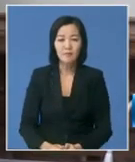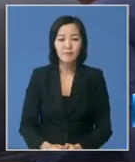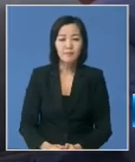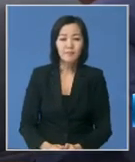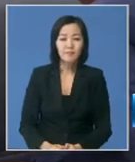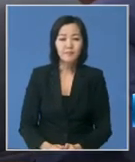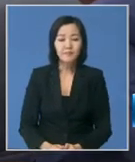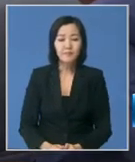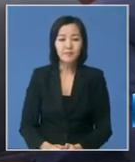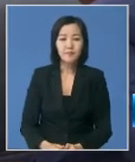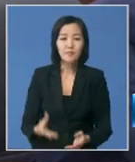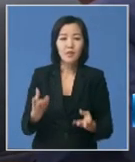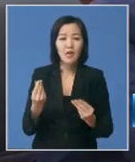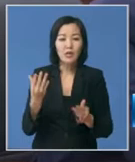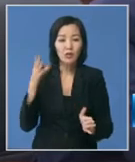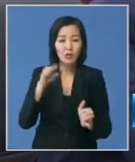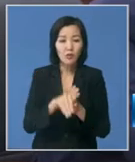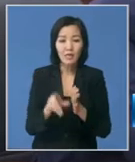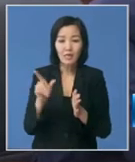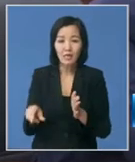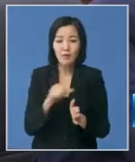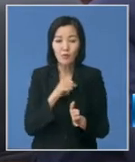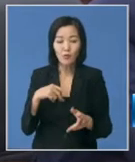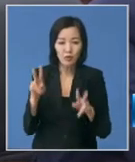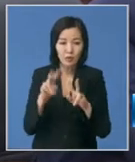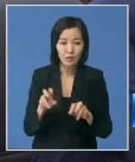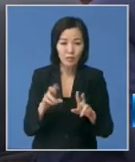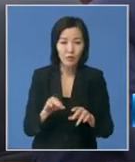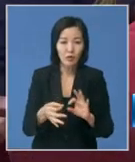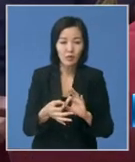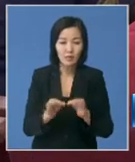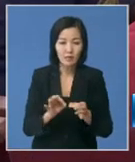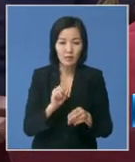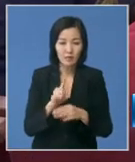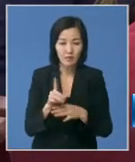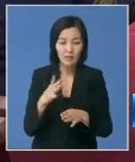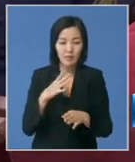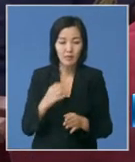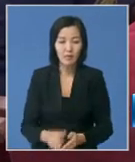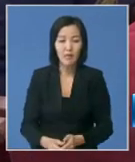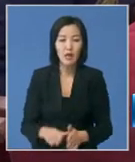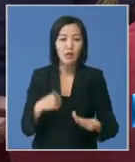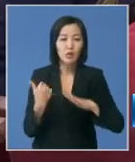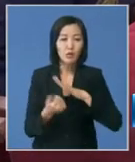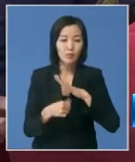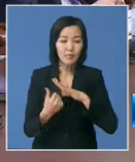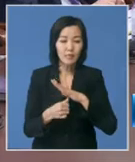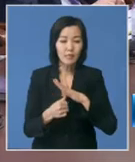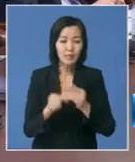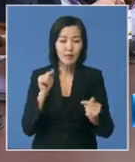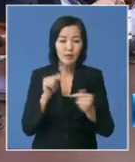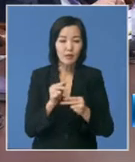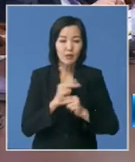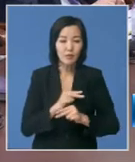тұр. Инвесторды өзің табуың керек. Барлығын жоспар бойынша қадағалап отыр. Қалада жұмыссыздықпен күрес жұмыстары мықтап